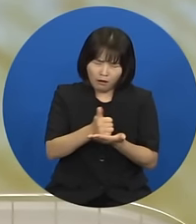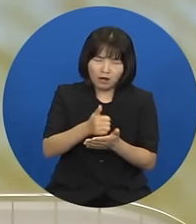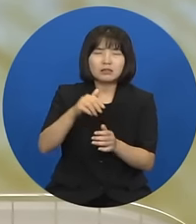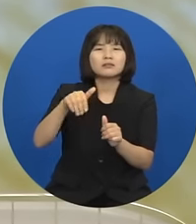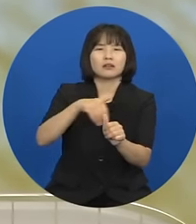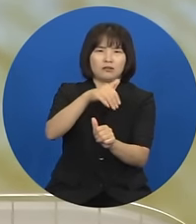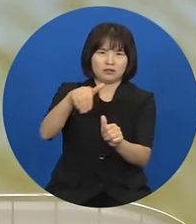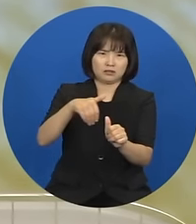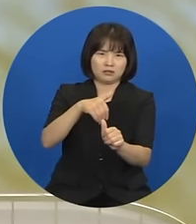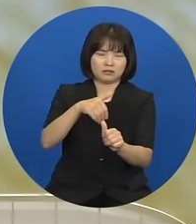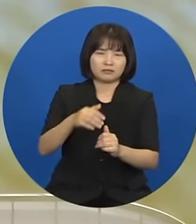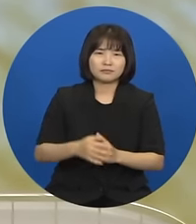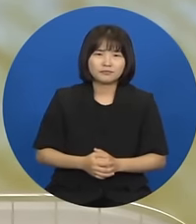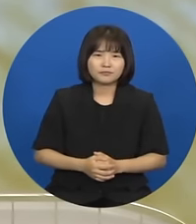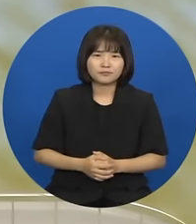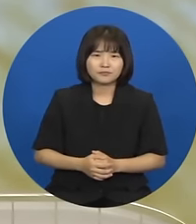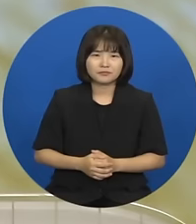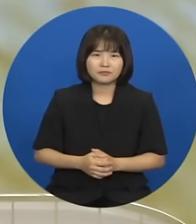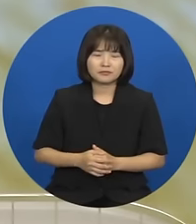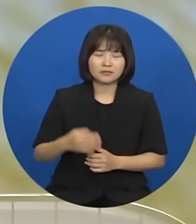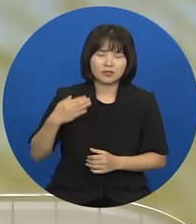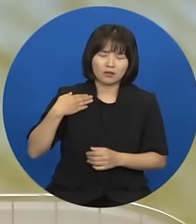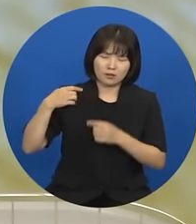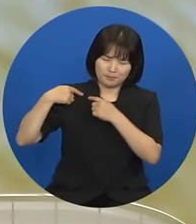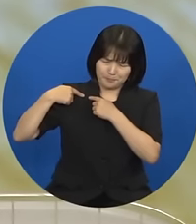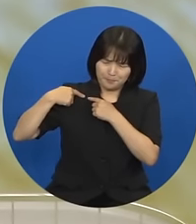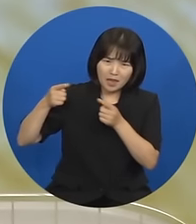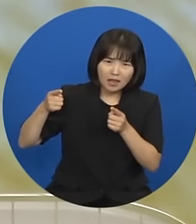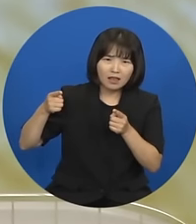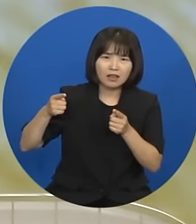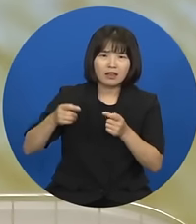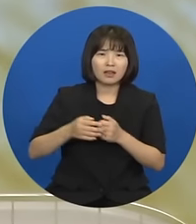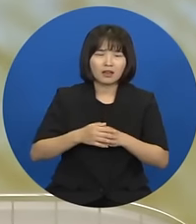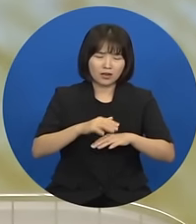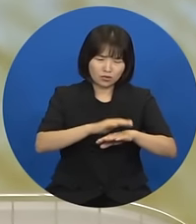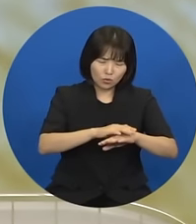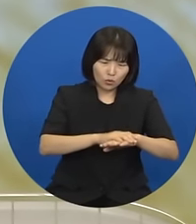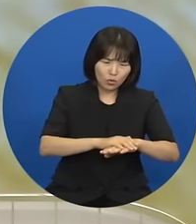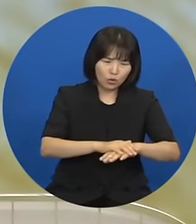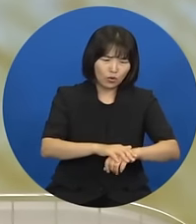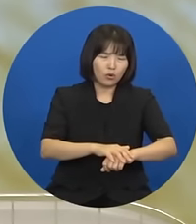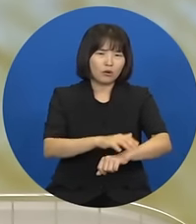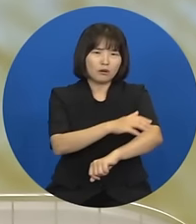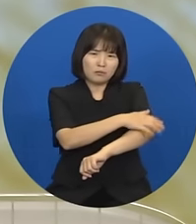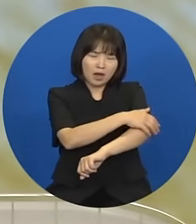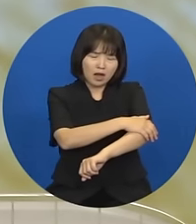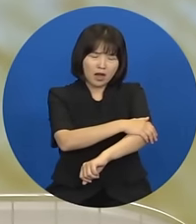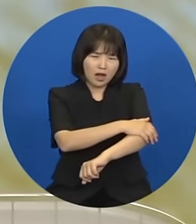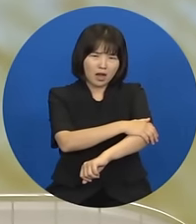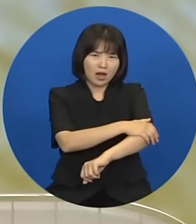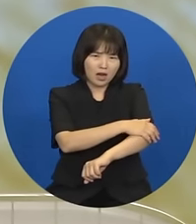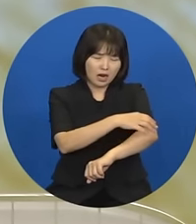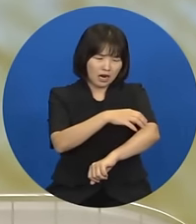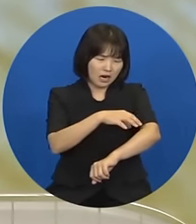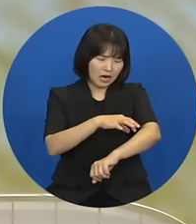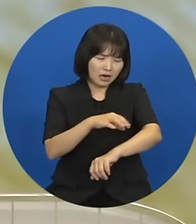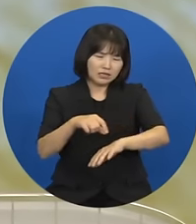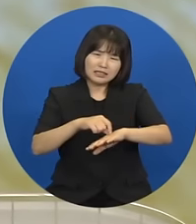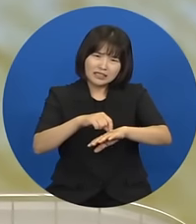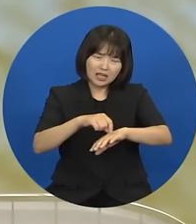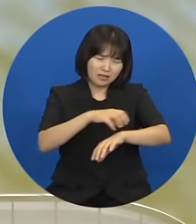놓였습니다. 어깨에 쇄골뼈가 부러지고 손등과 팔뚝에 살점이 곳곳이 떨어져